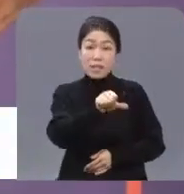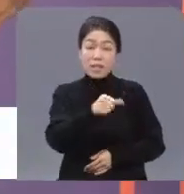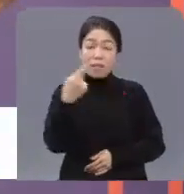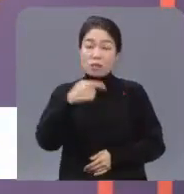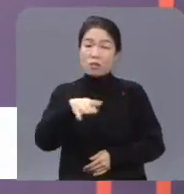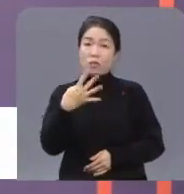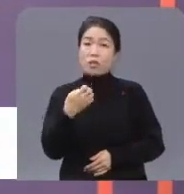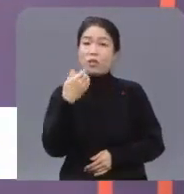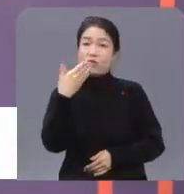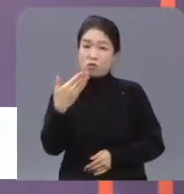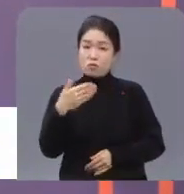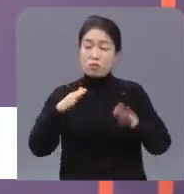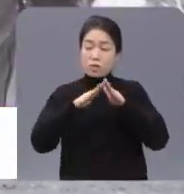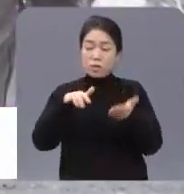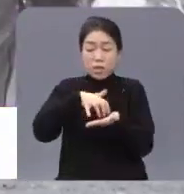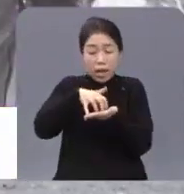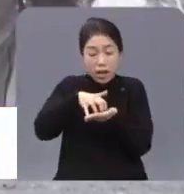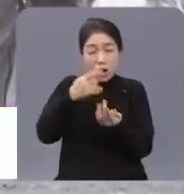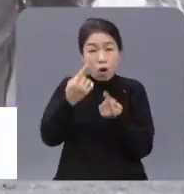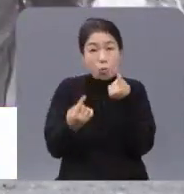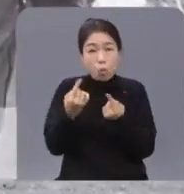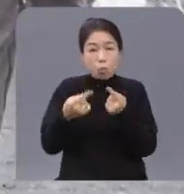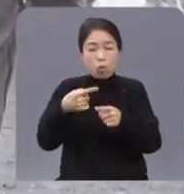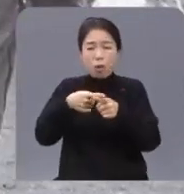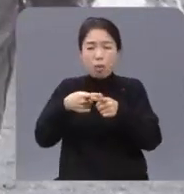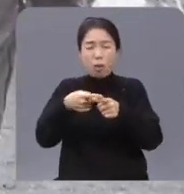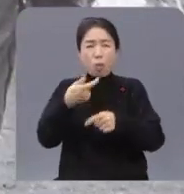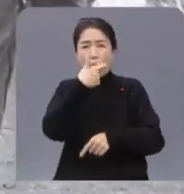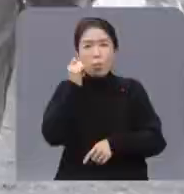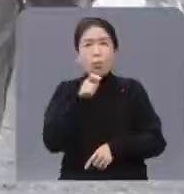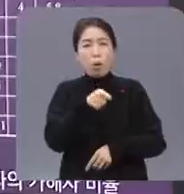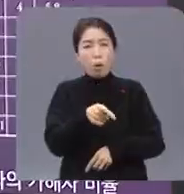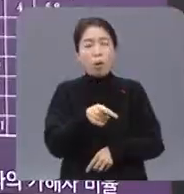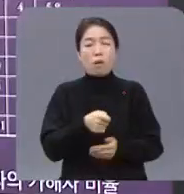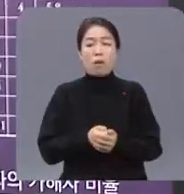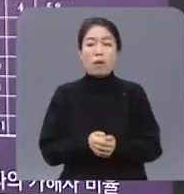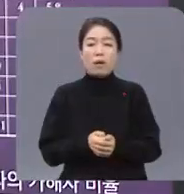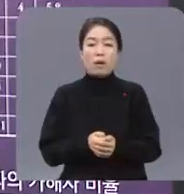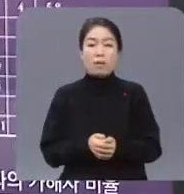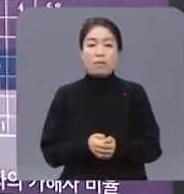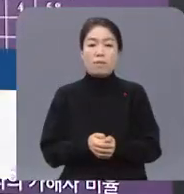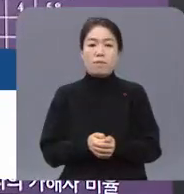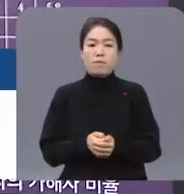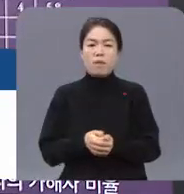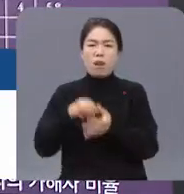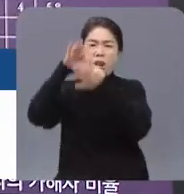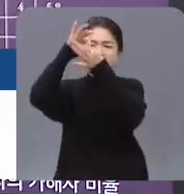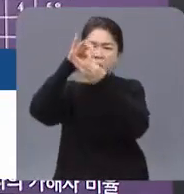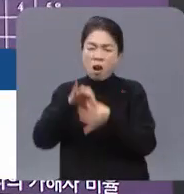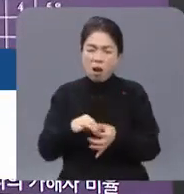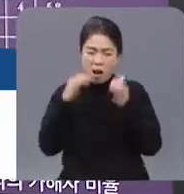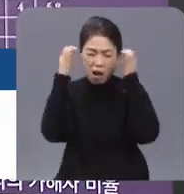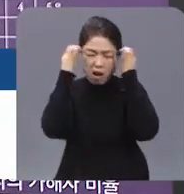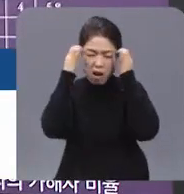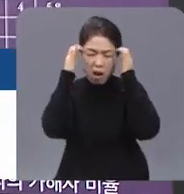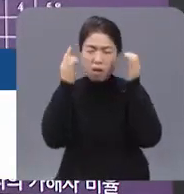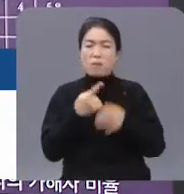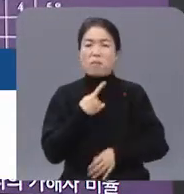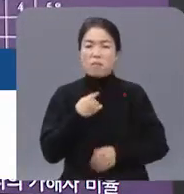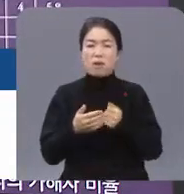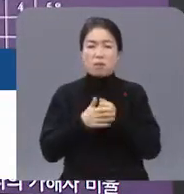1949년 전라남도 집게 절반에도 못 미칩니다 연자재에 많은 것을 시달을 가지고